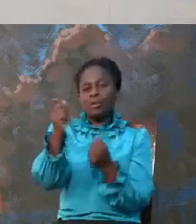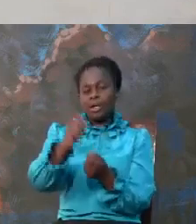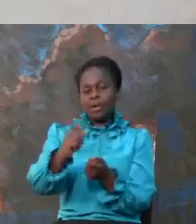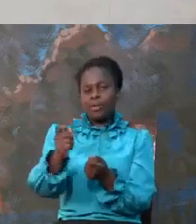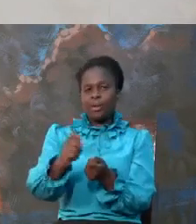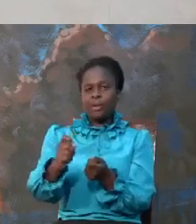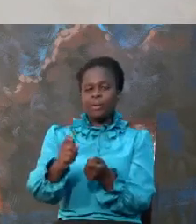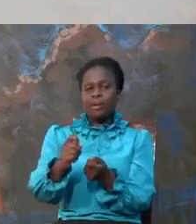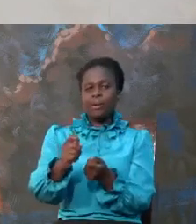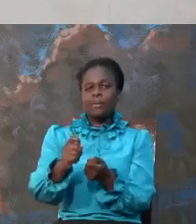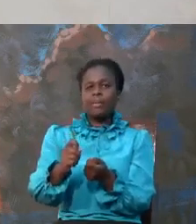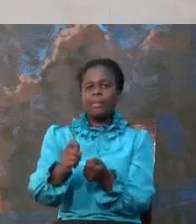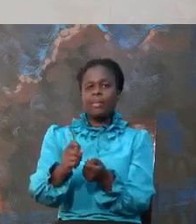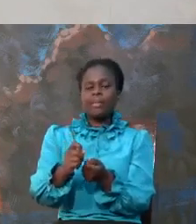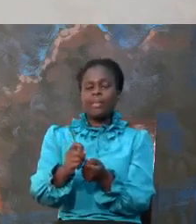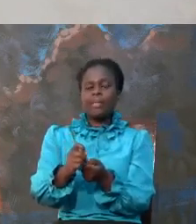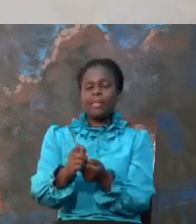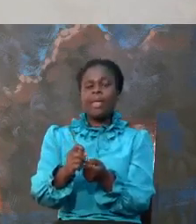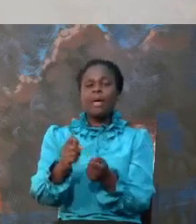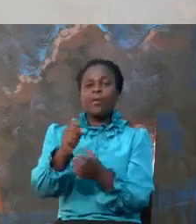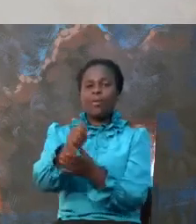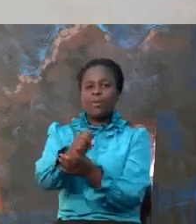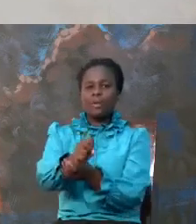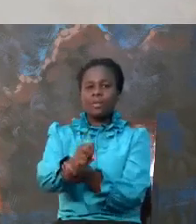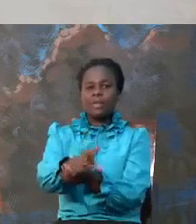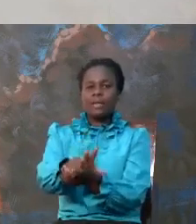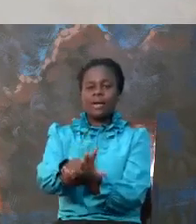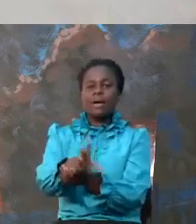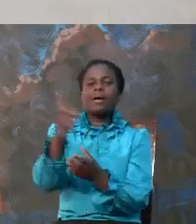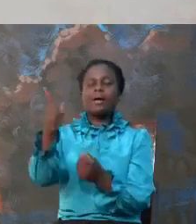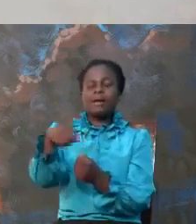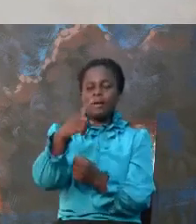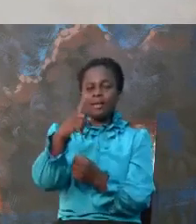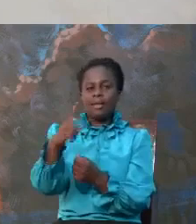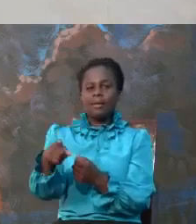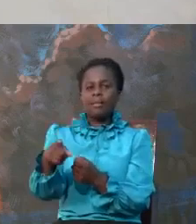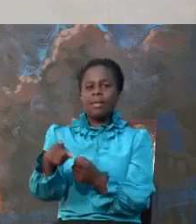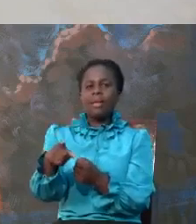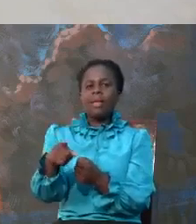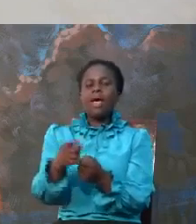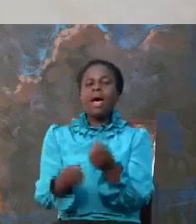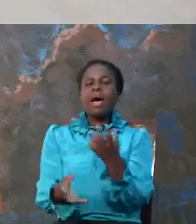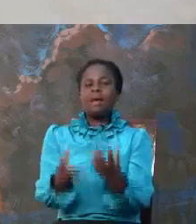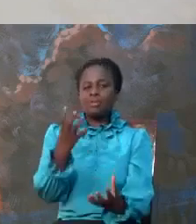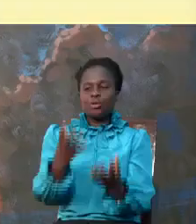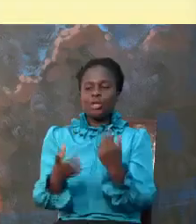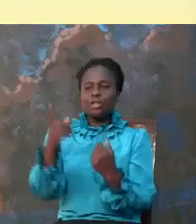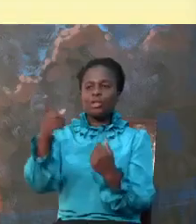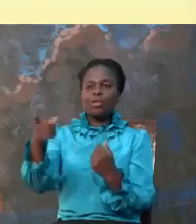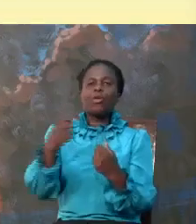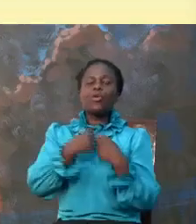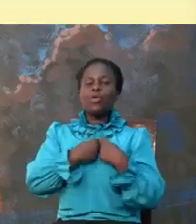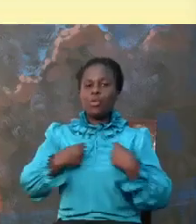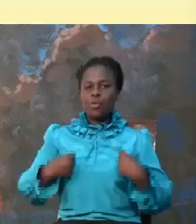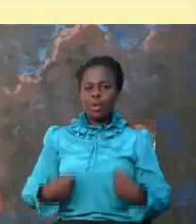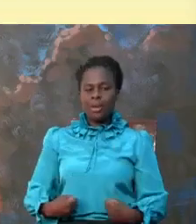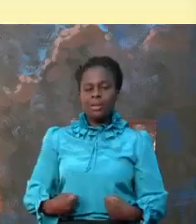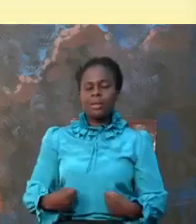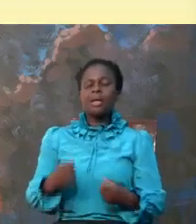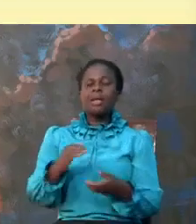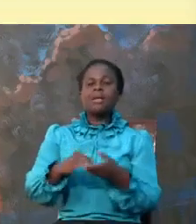utakayomwandikia, kwa sadaka ya hatia amsongeze kwa huyo kuhani, na